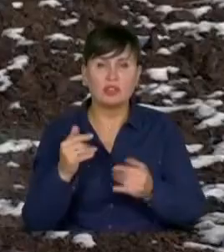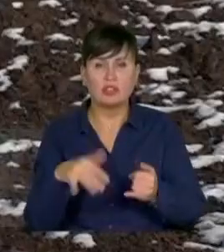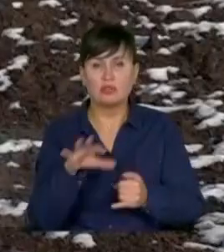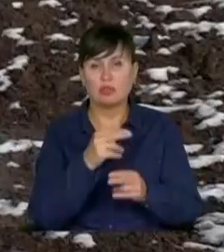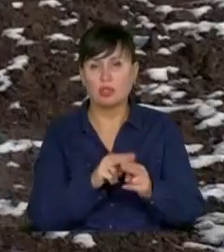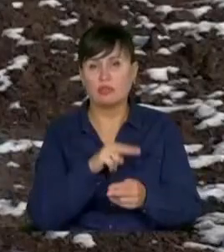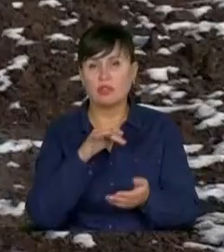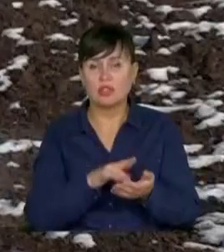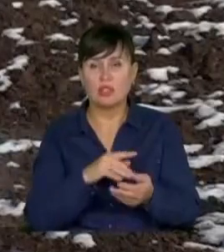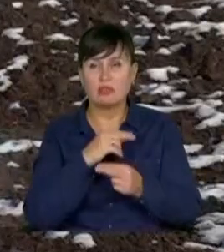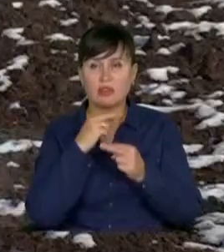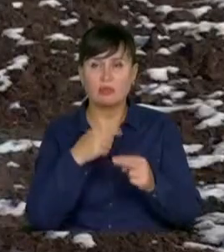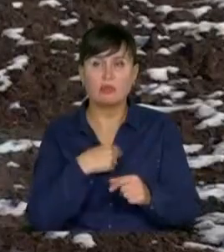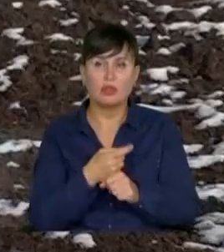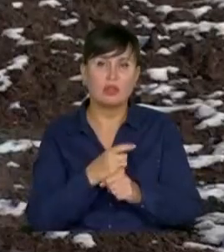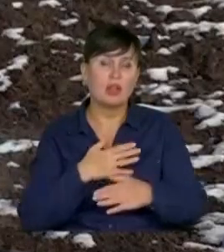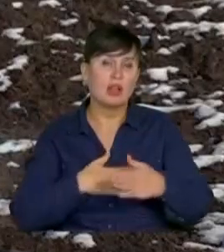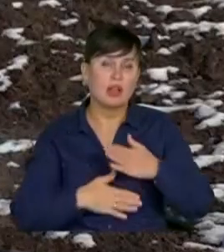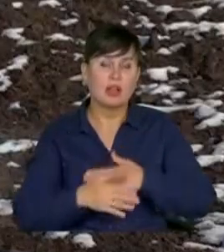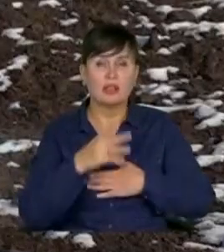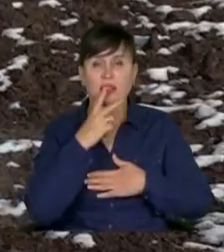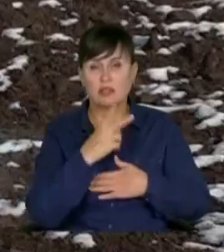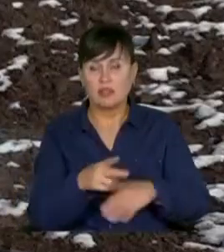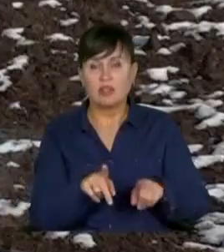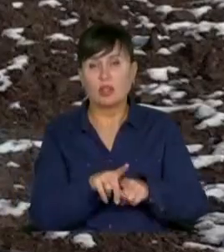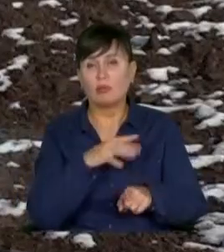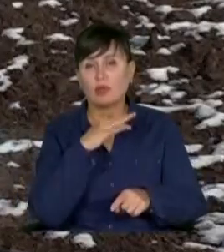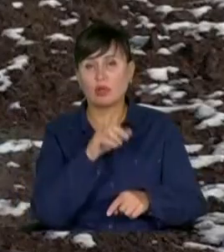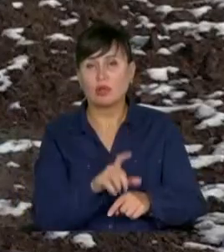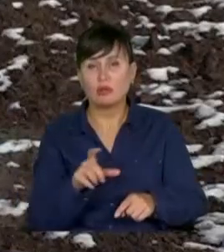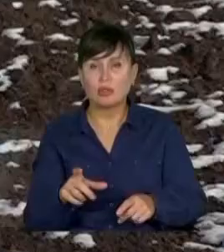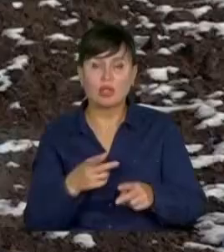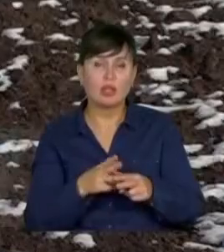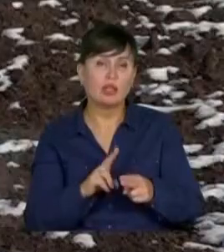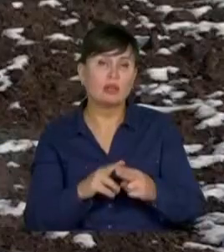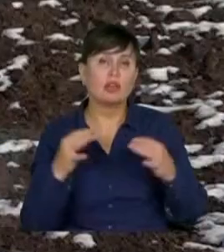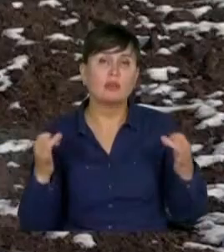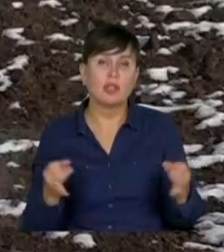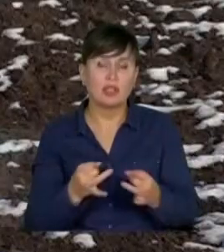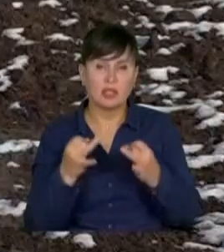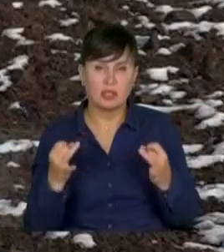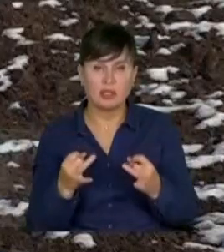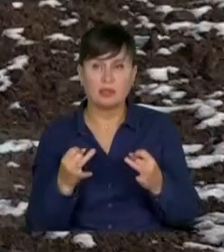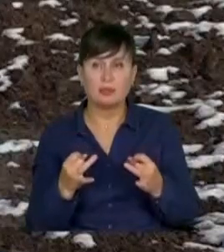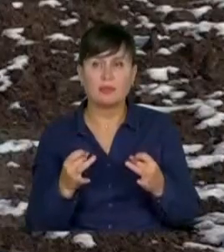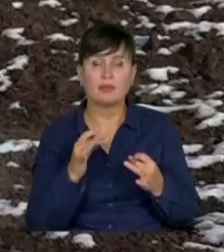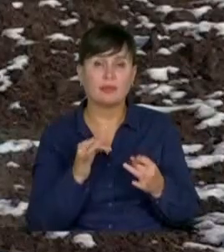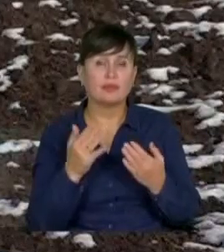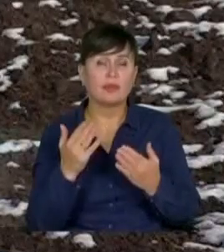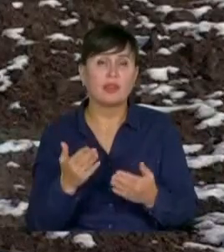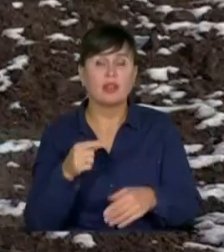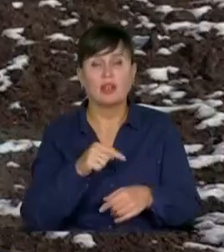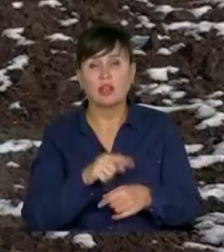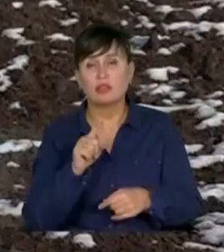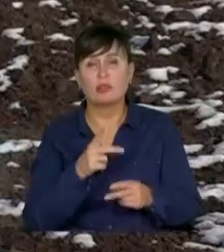внимания. Вот мне очень радостно видеть так много людей, которым интересно. Вот. И мне кажется, что